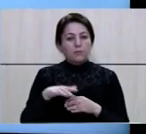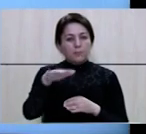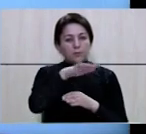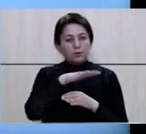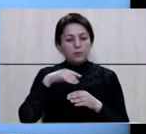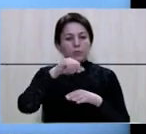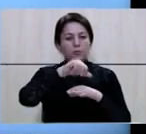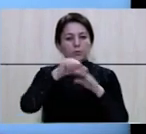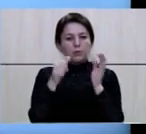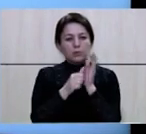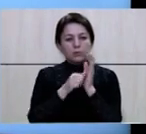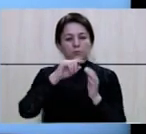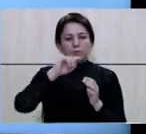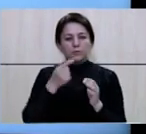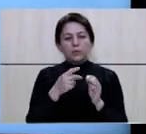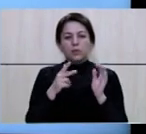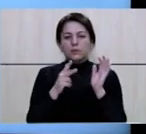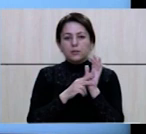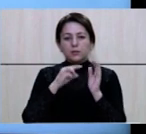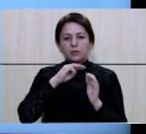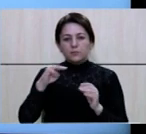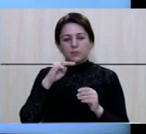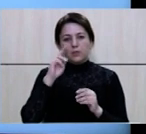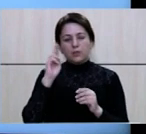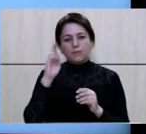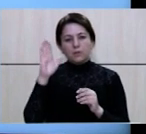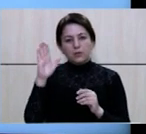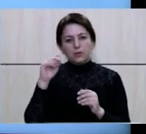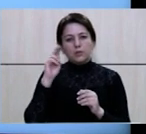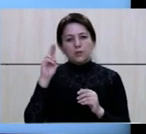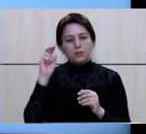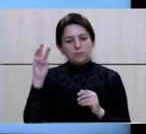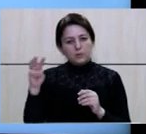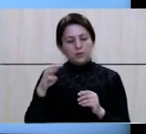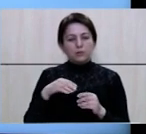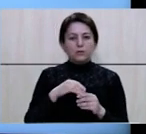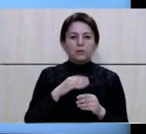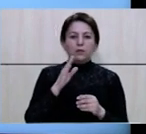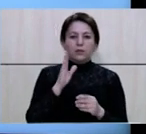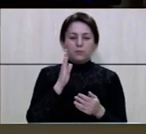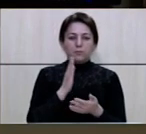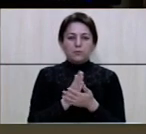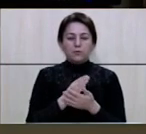maydoni 16.8 ming kvadrat kilometrni, ya'ni respublikamiz hududining